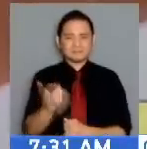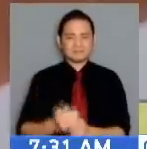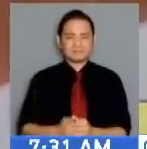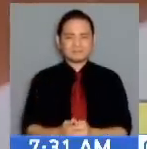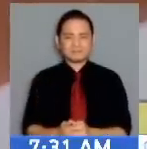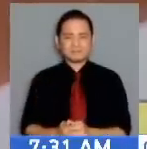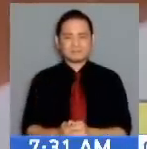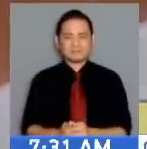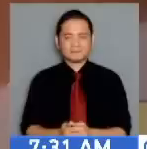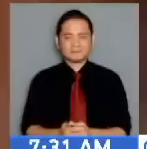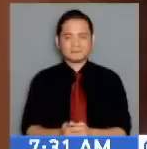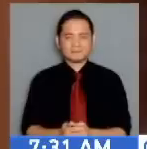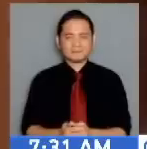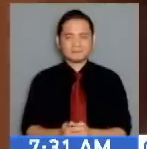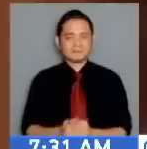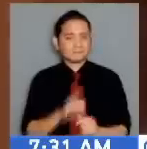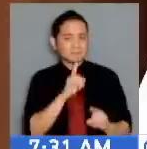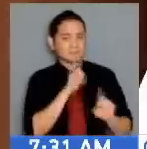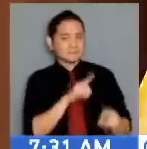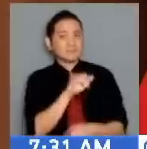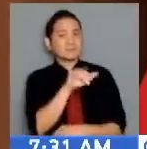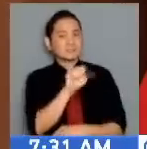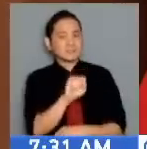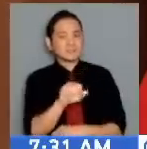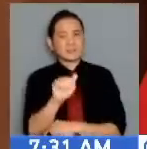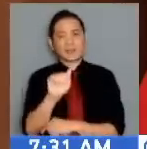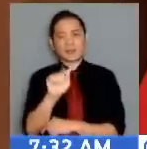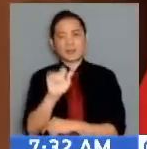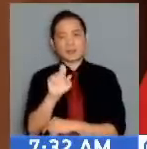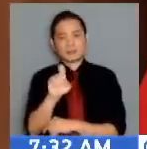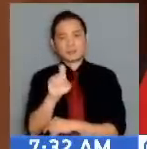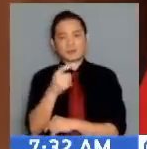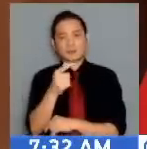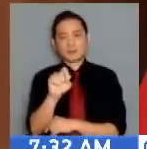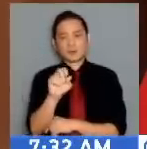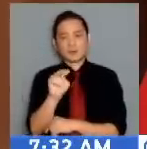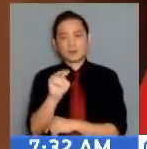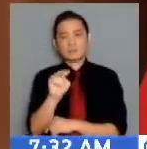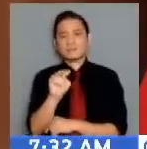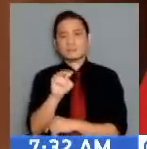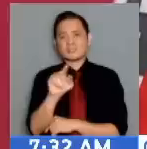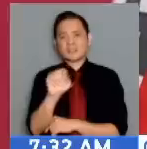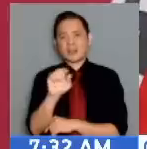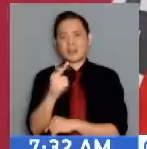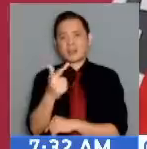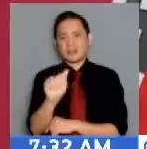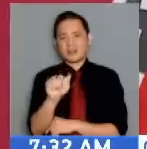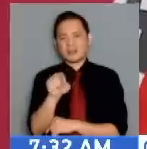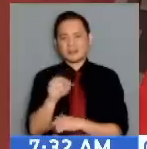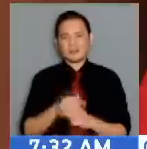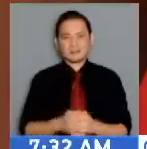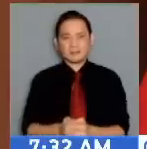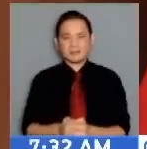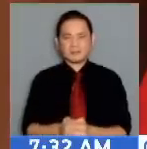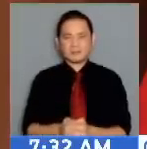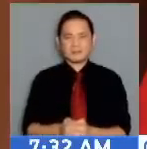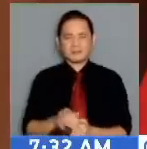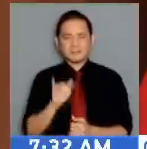Yes, it was Alex Gonzaga. There were other co-workers who were also getting irked about yung working habit niya